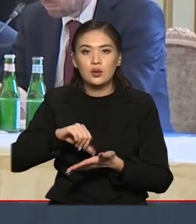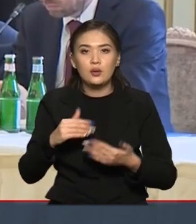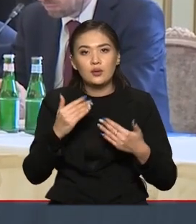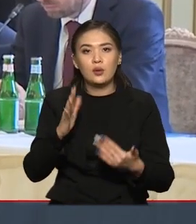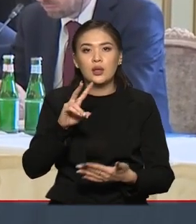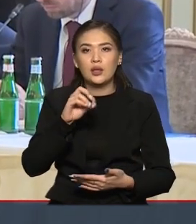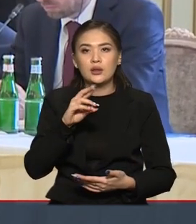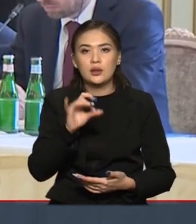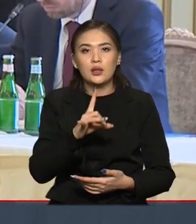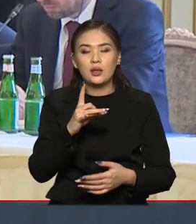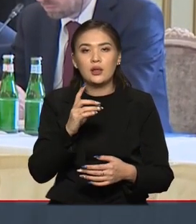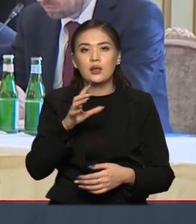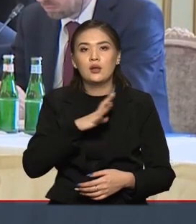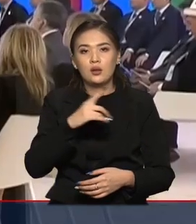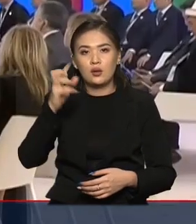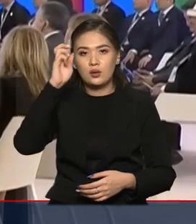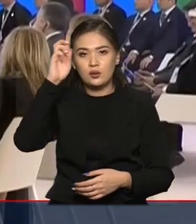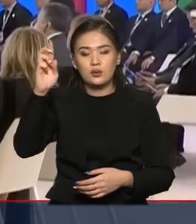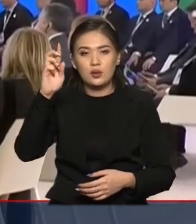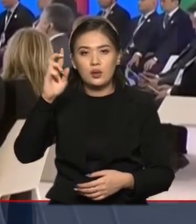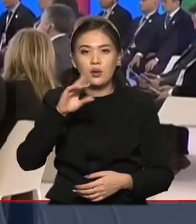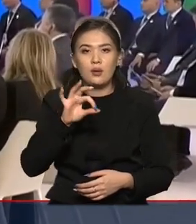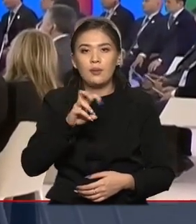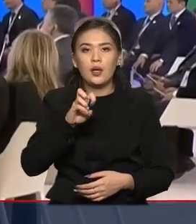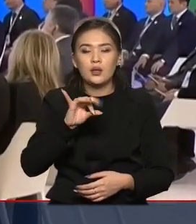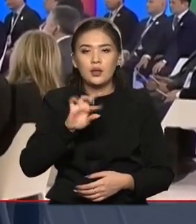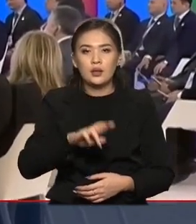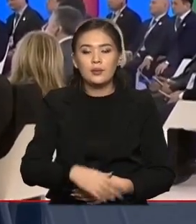нем примут лидеры ряда государств и глобальных компаний.